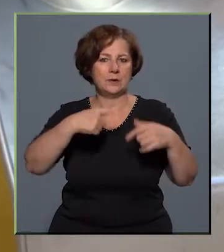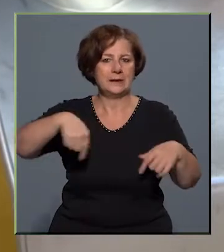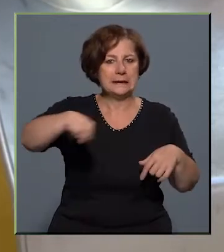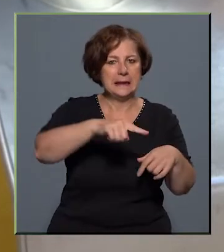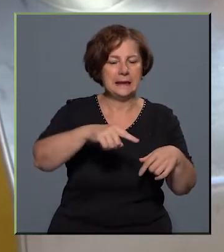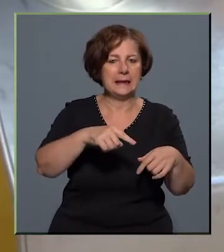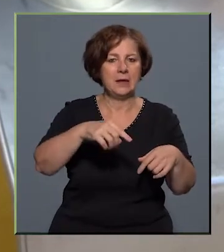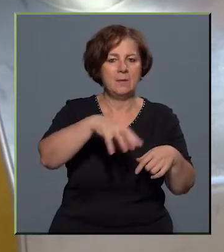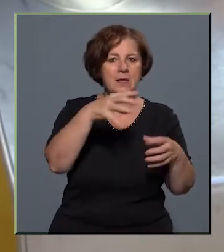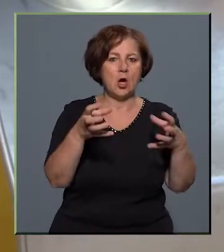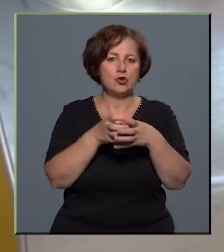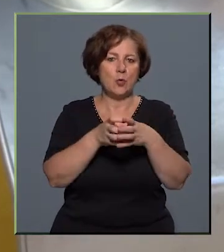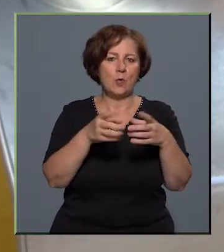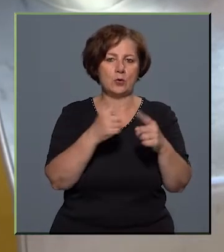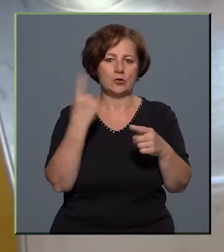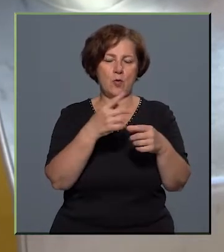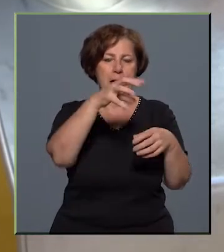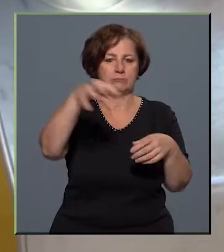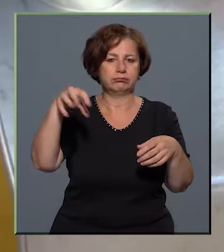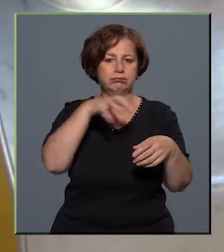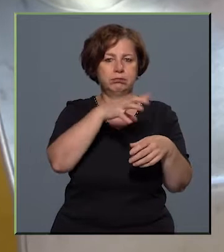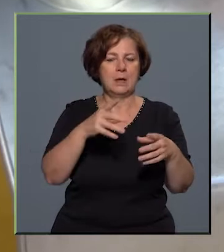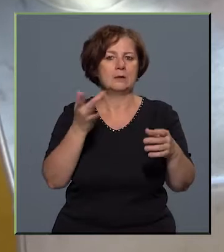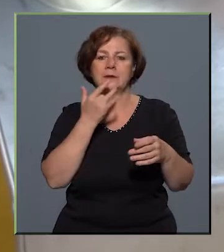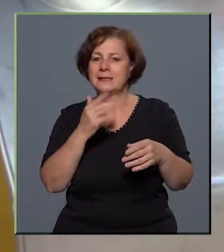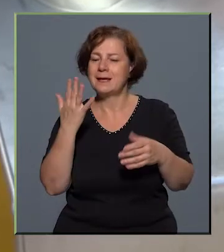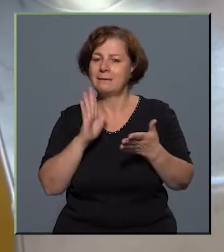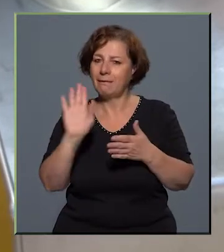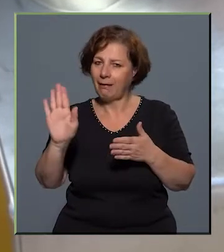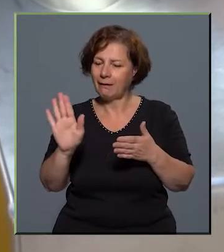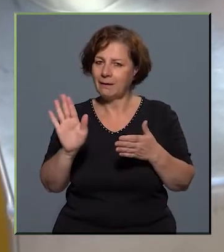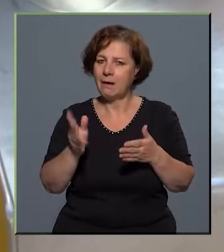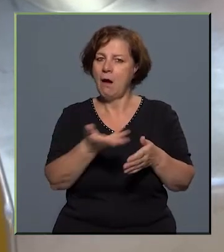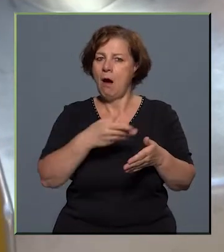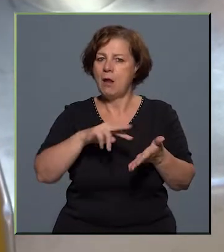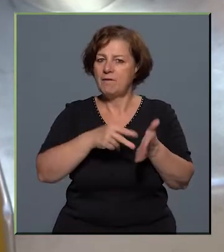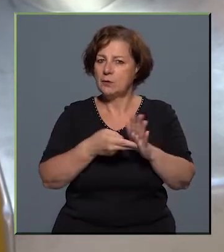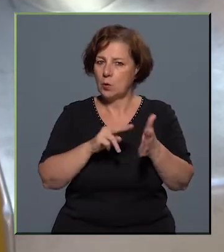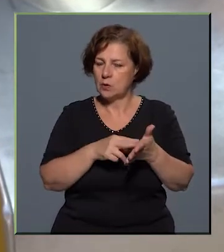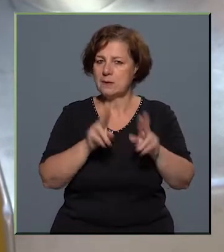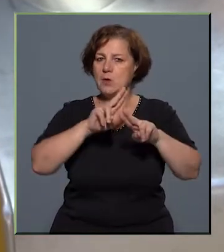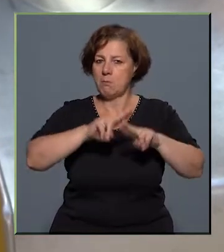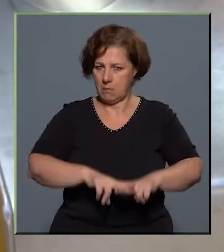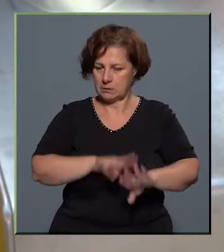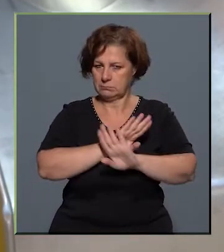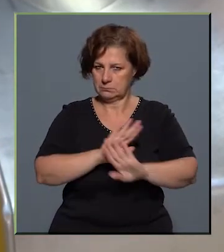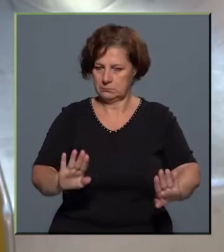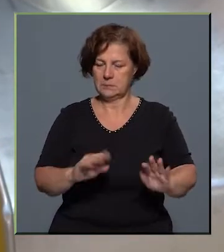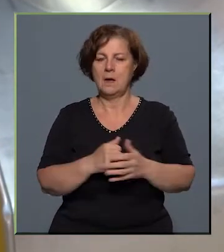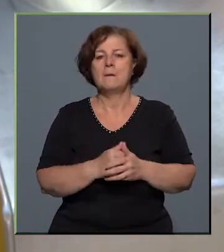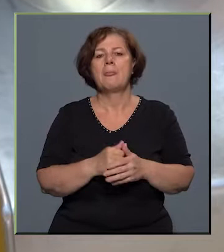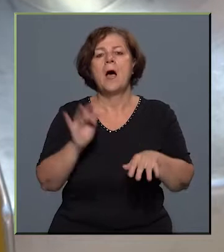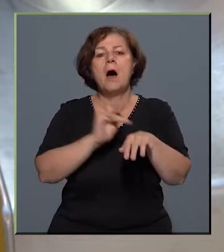a csoportszobákat, ez egyből megtetszett neki, úgyhogy az alapvető koncepción nem kellett változtatni.